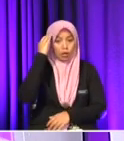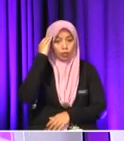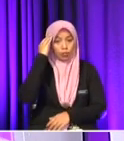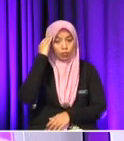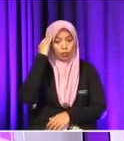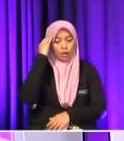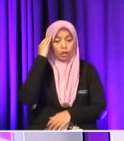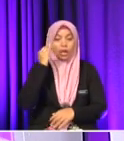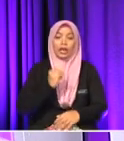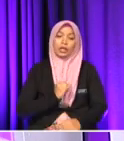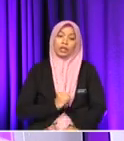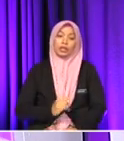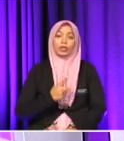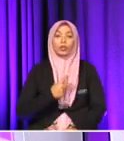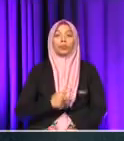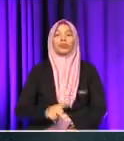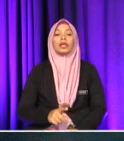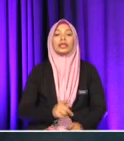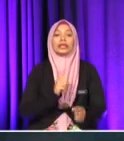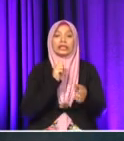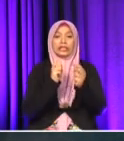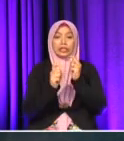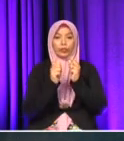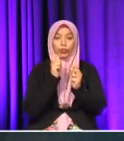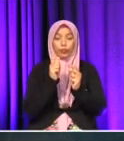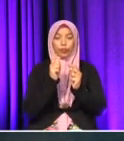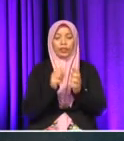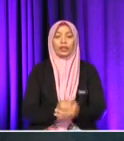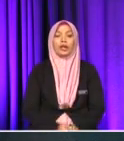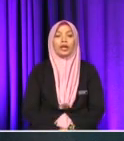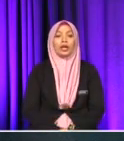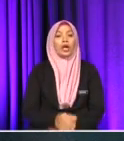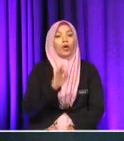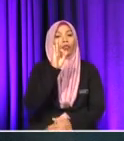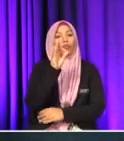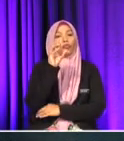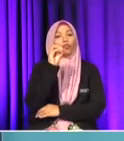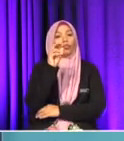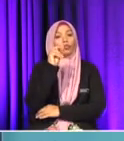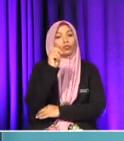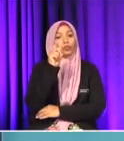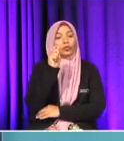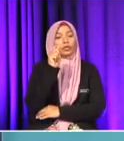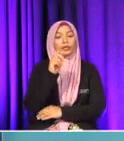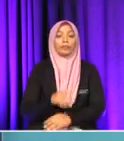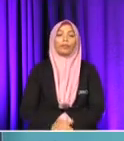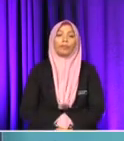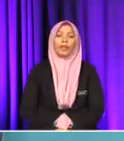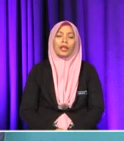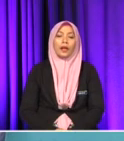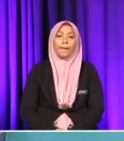organisasi tersebut ya Iya betul ini memainkan peranan yang penting jadi pemilihan font yang tepat